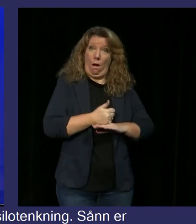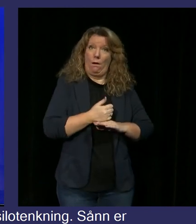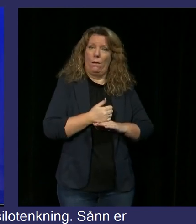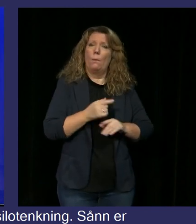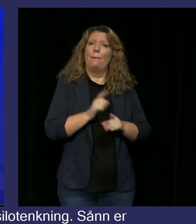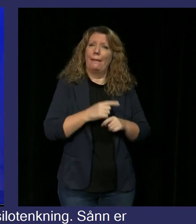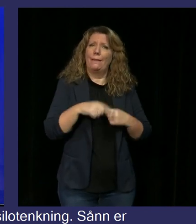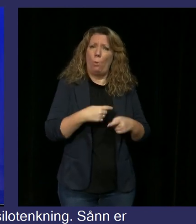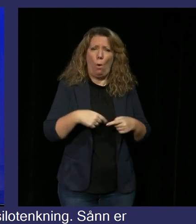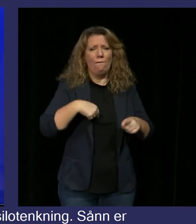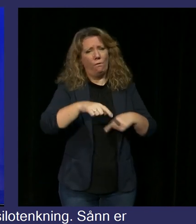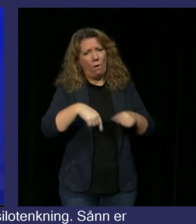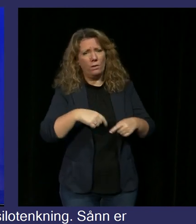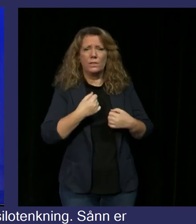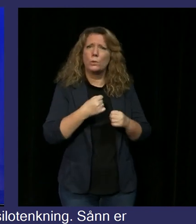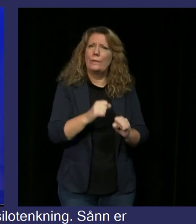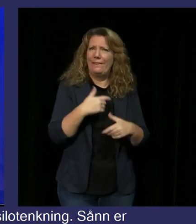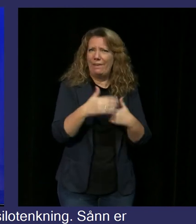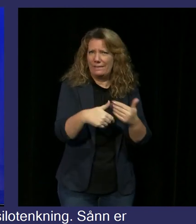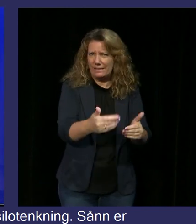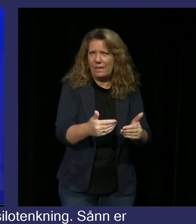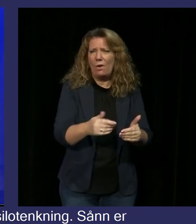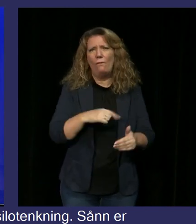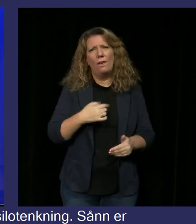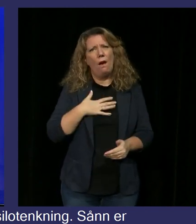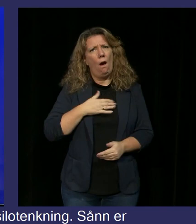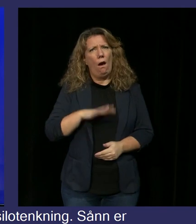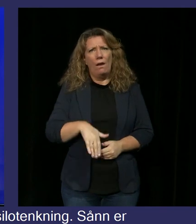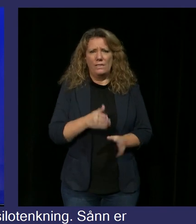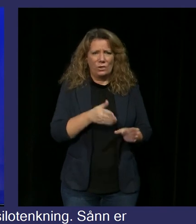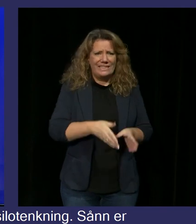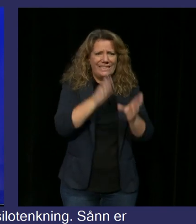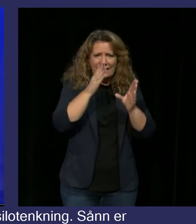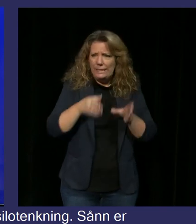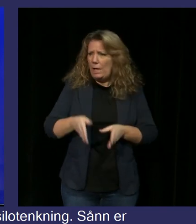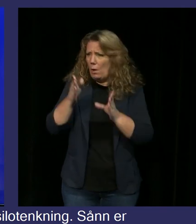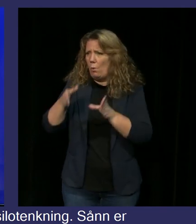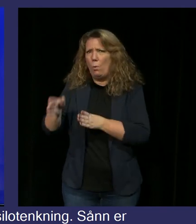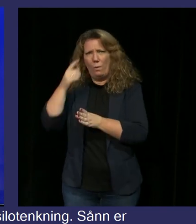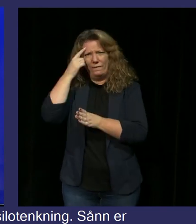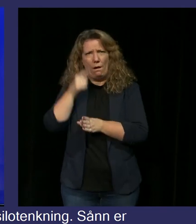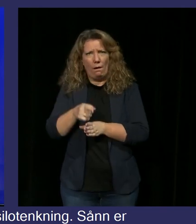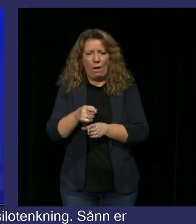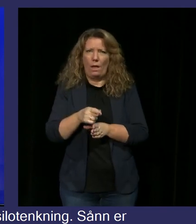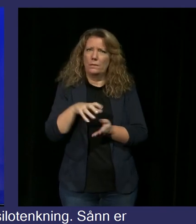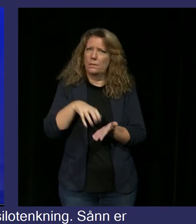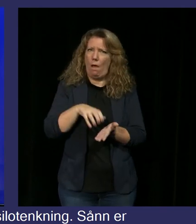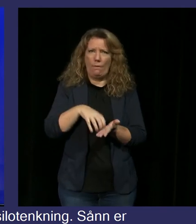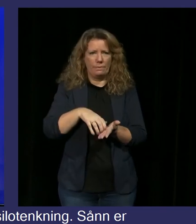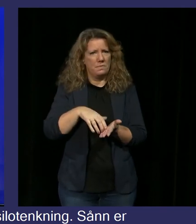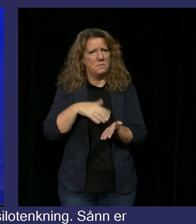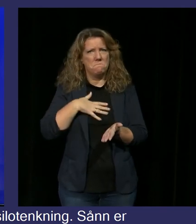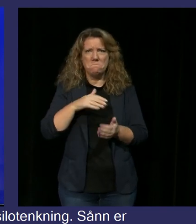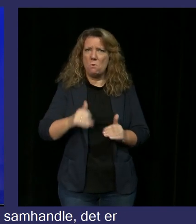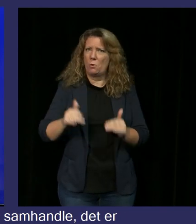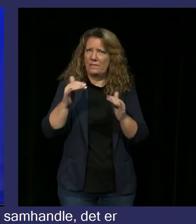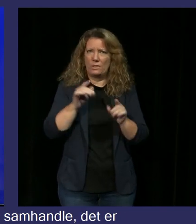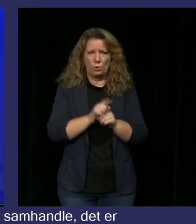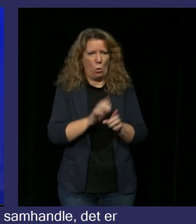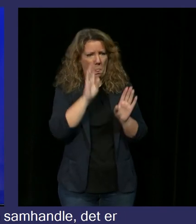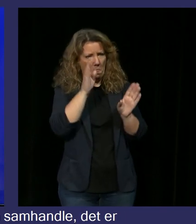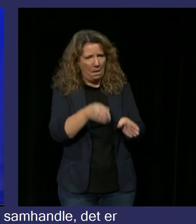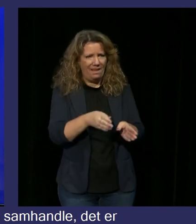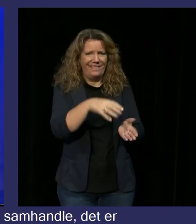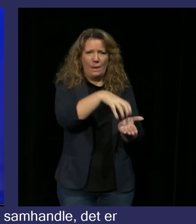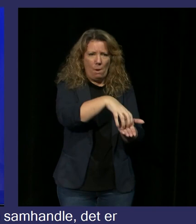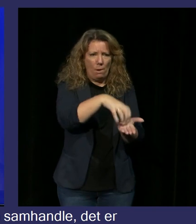en silotenkning. Sånn jo staten organisert. Vi har ulike departementer med ulike regelverk og